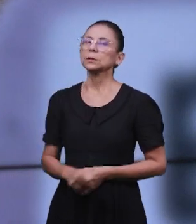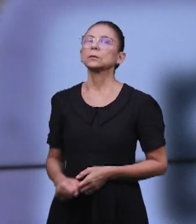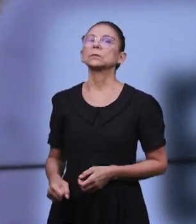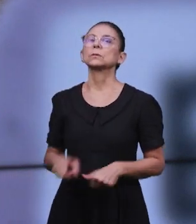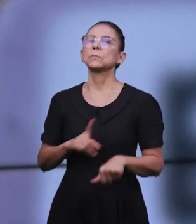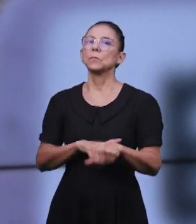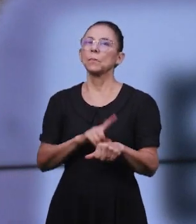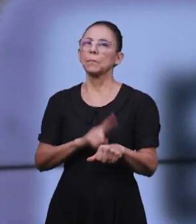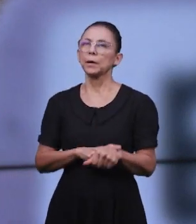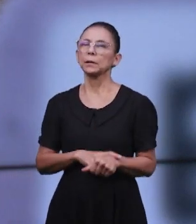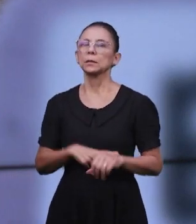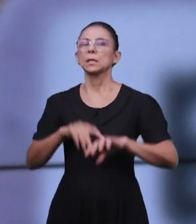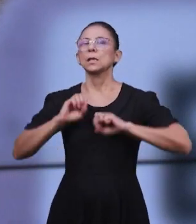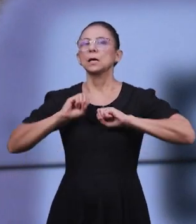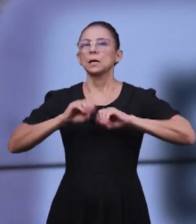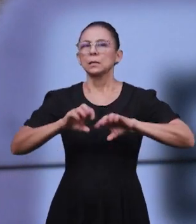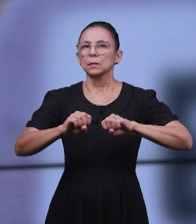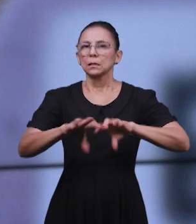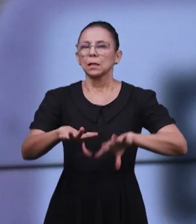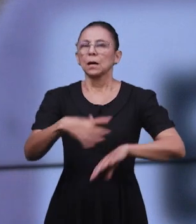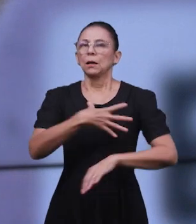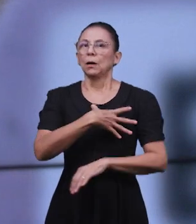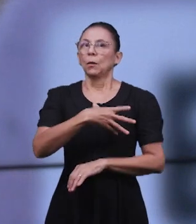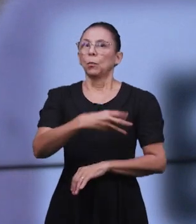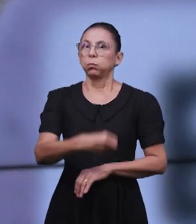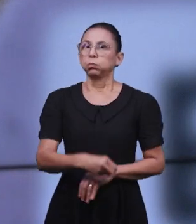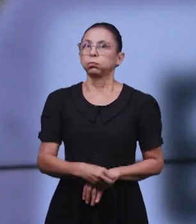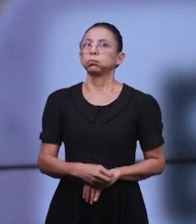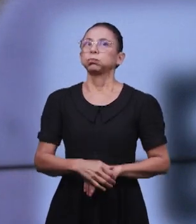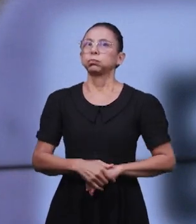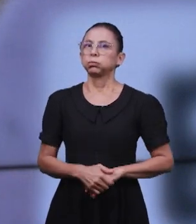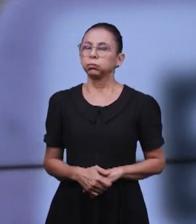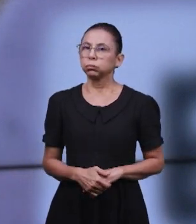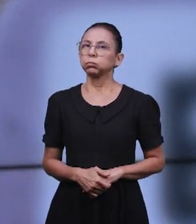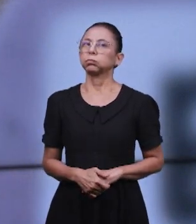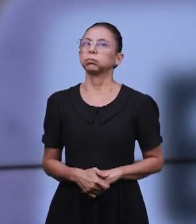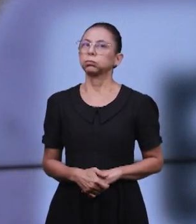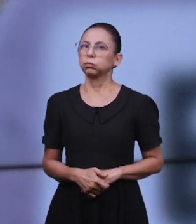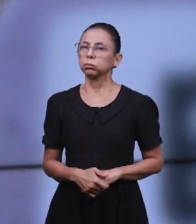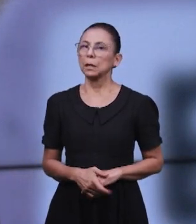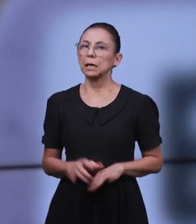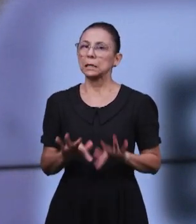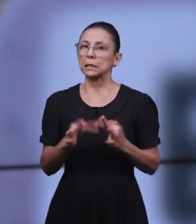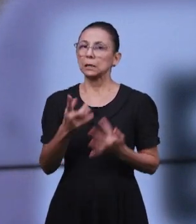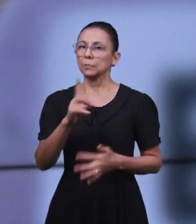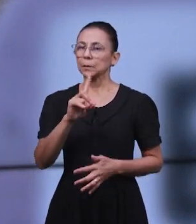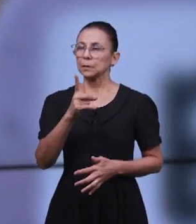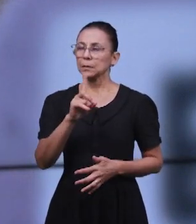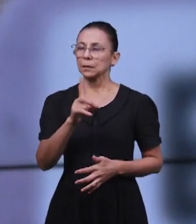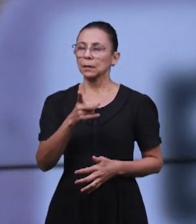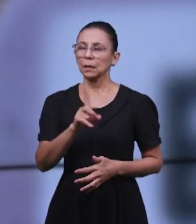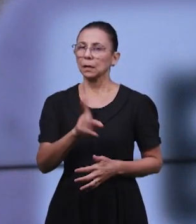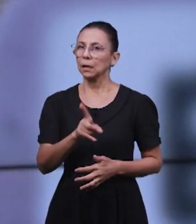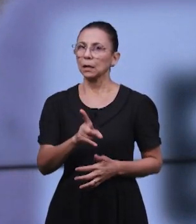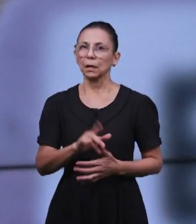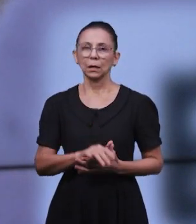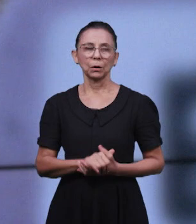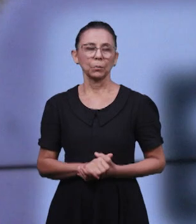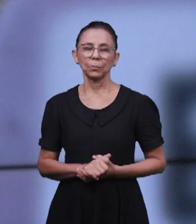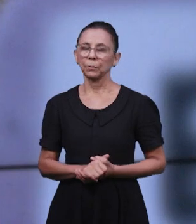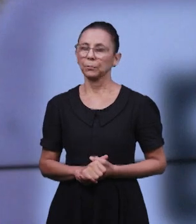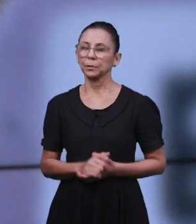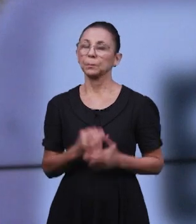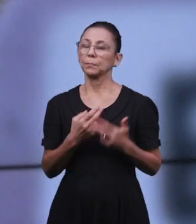regardons les situations les plus défiantes possibles. Éduquer, ce n'est pas un problème